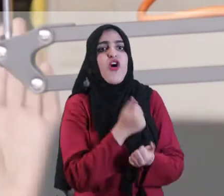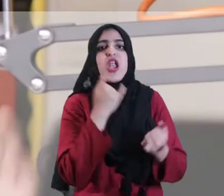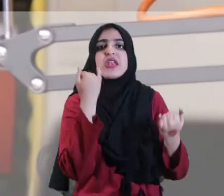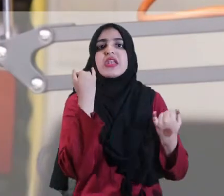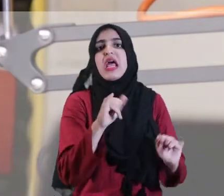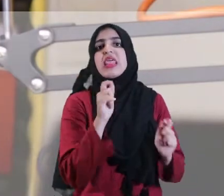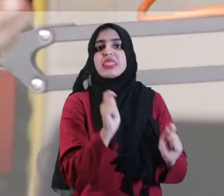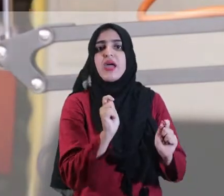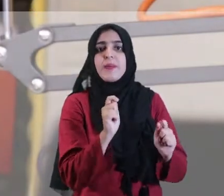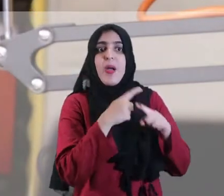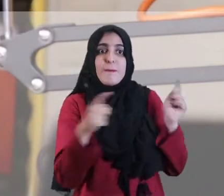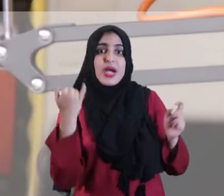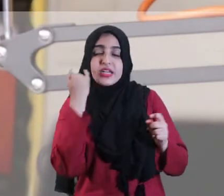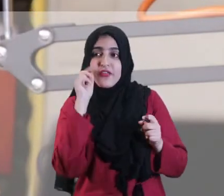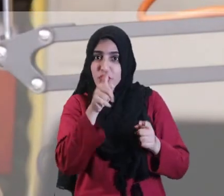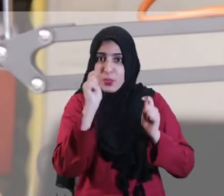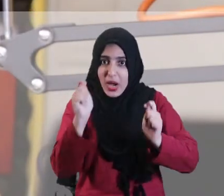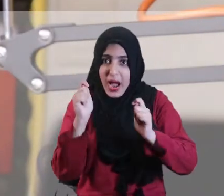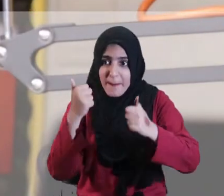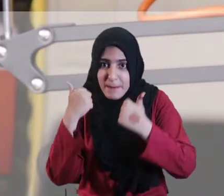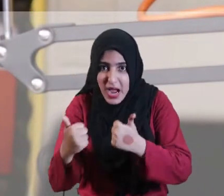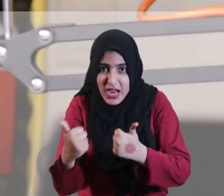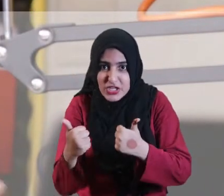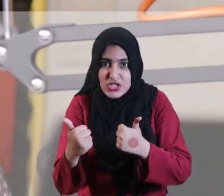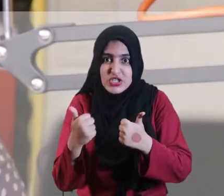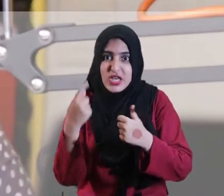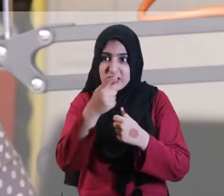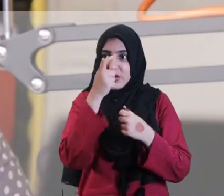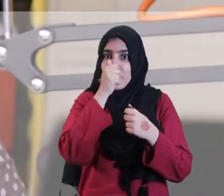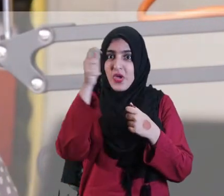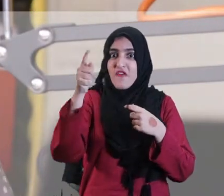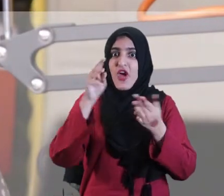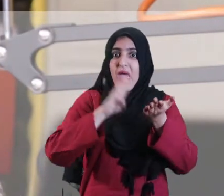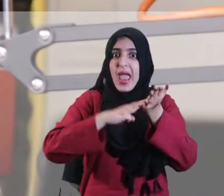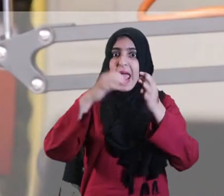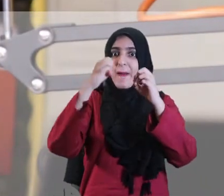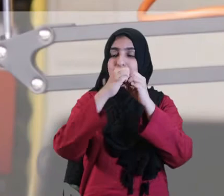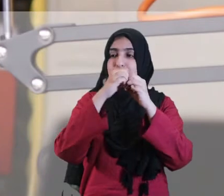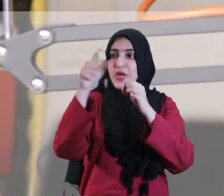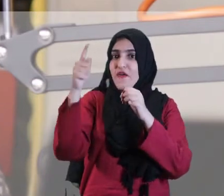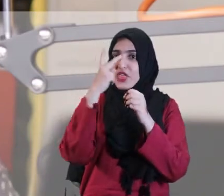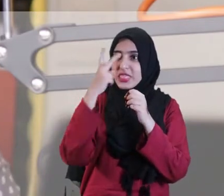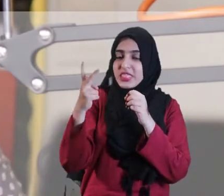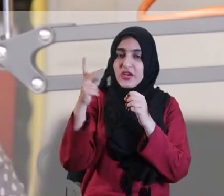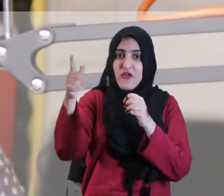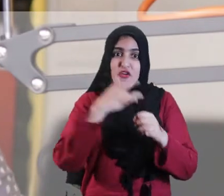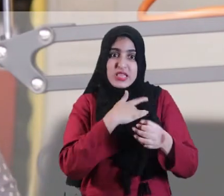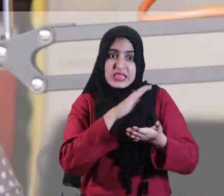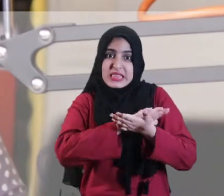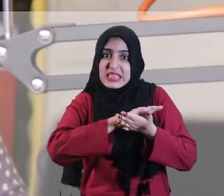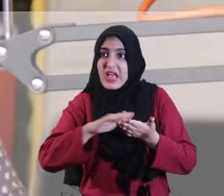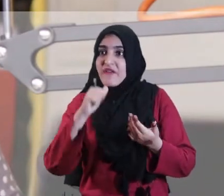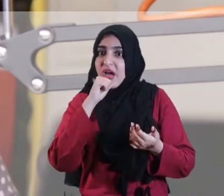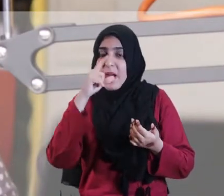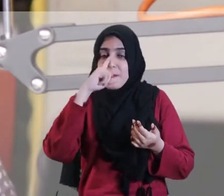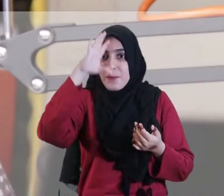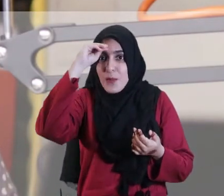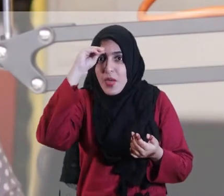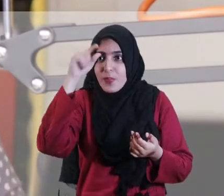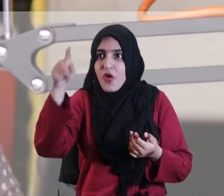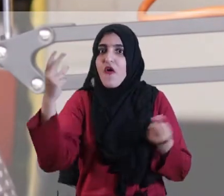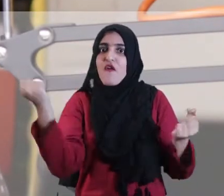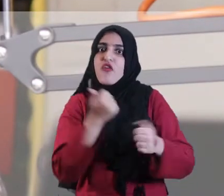1000 एमबी बिलीव वह तो ऊपर एक्सेप्ट हो गया